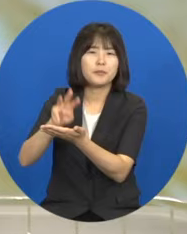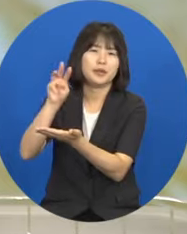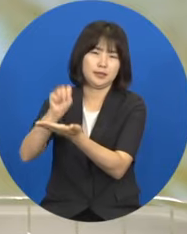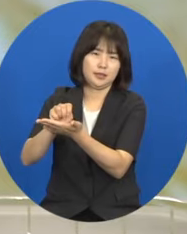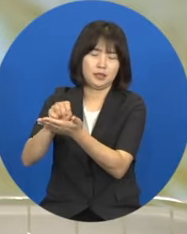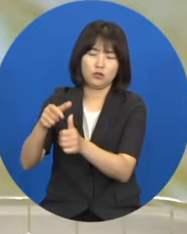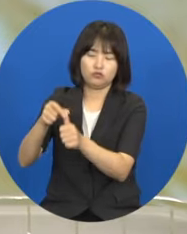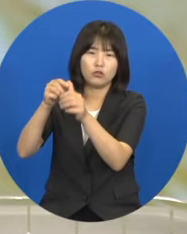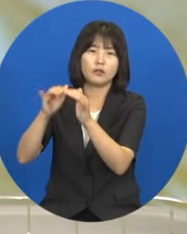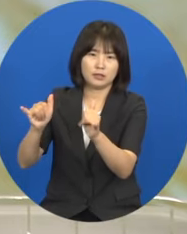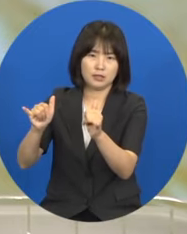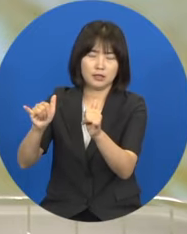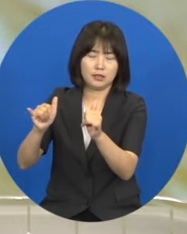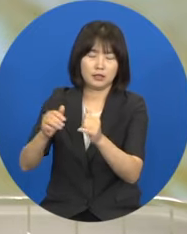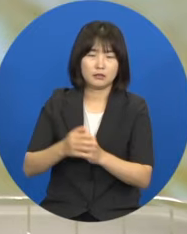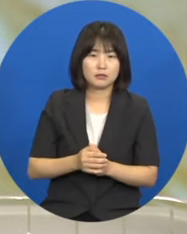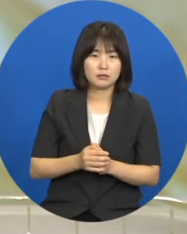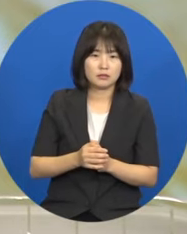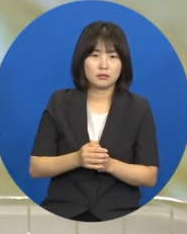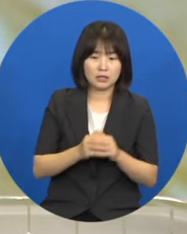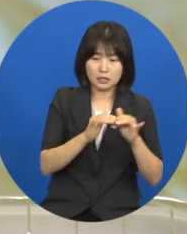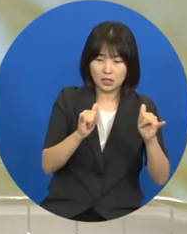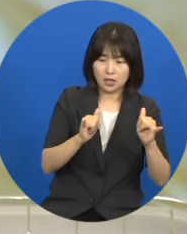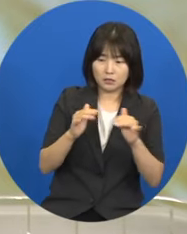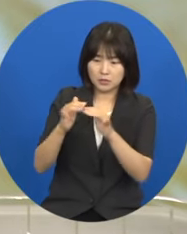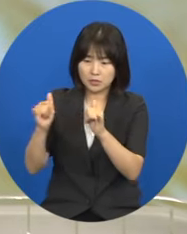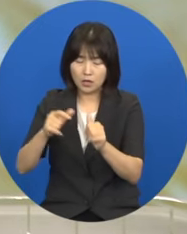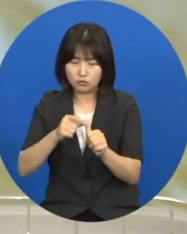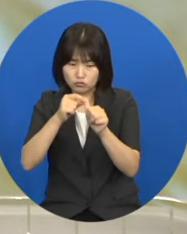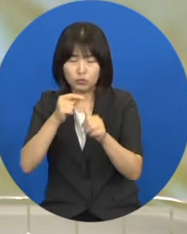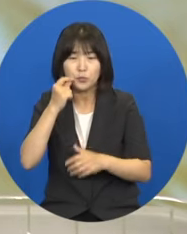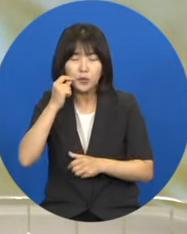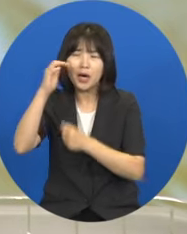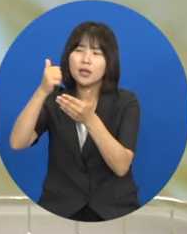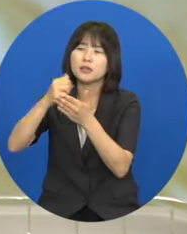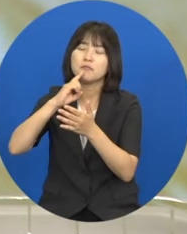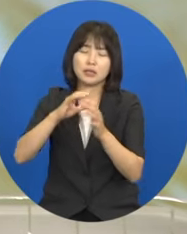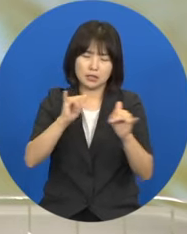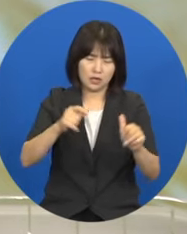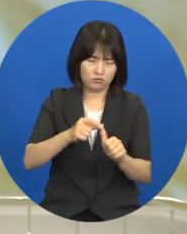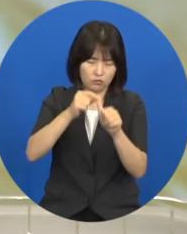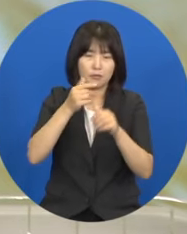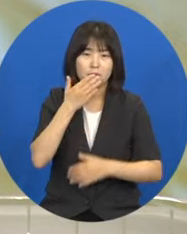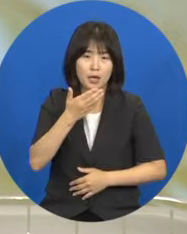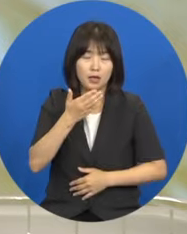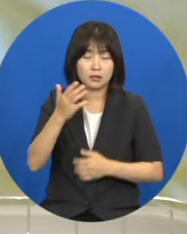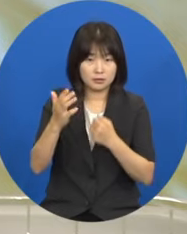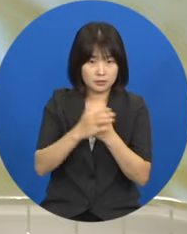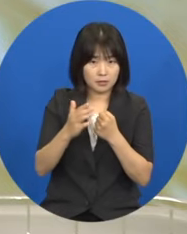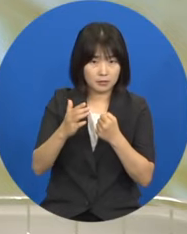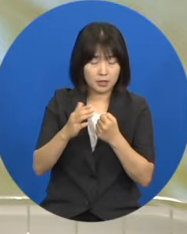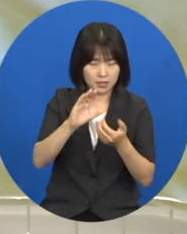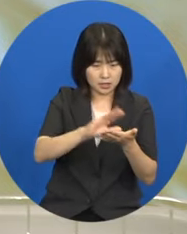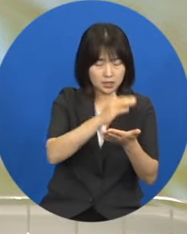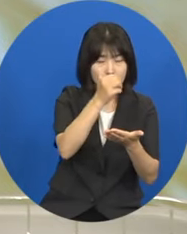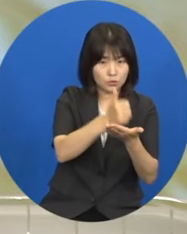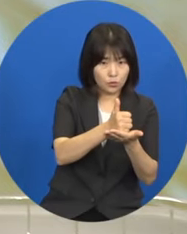있겠습니까? 오직 하나님만이 인간을 구원하실 수 있습니다. 따라서 그리스도는 하나님,